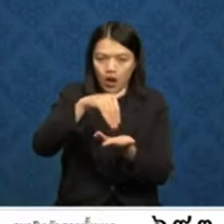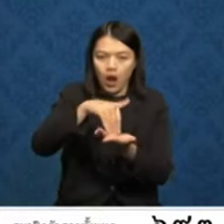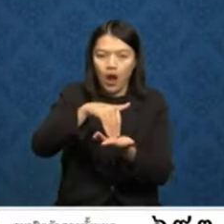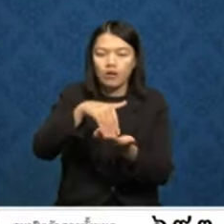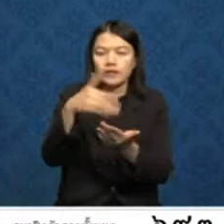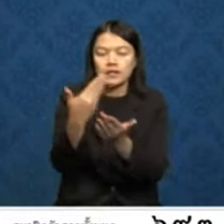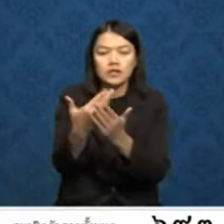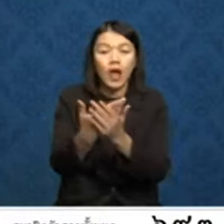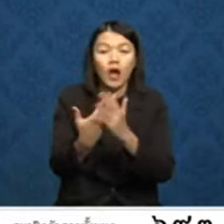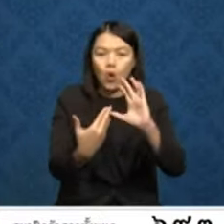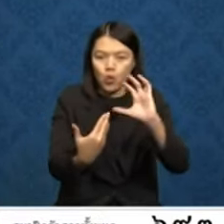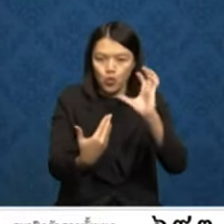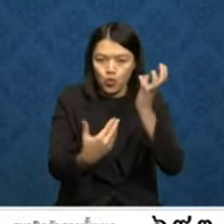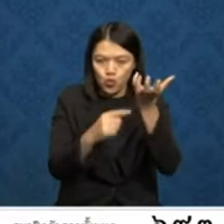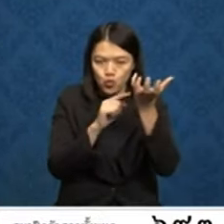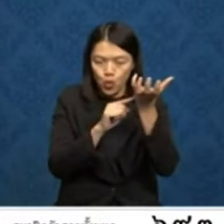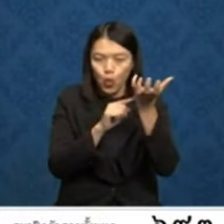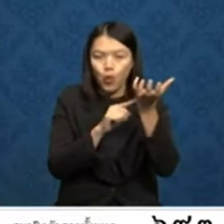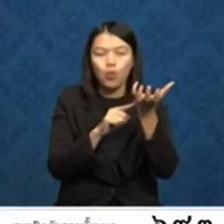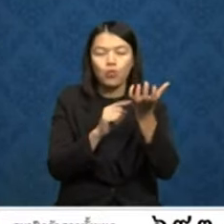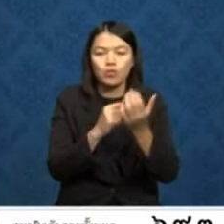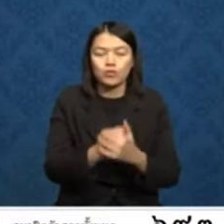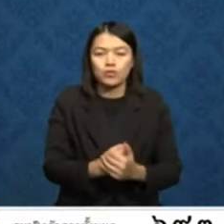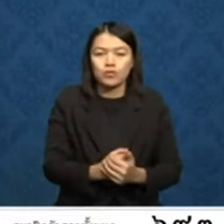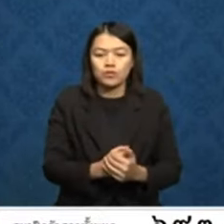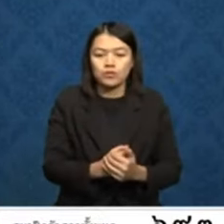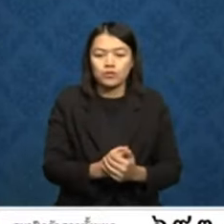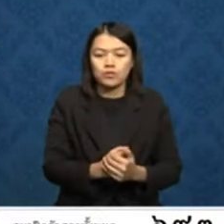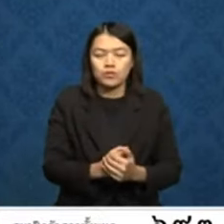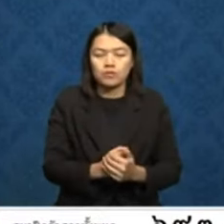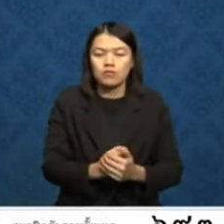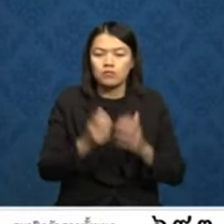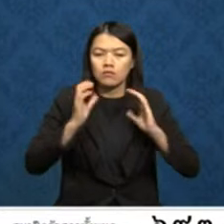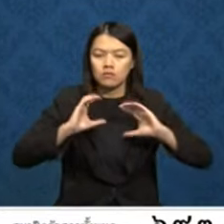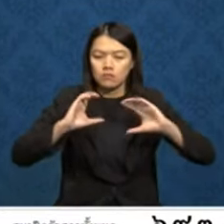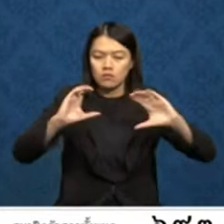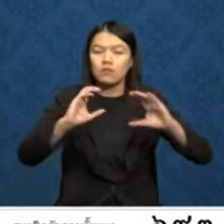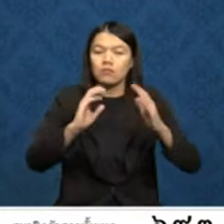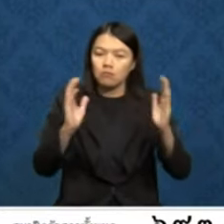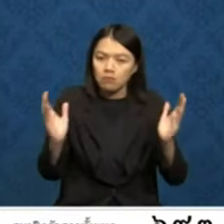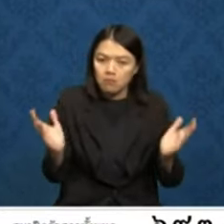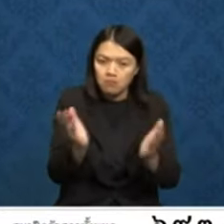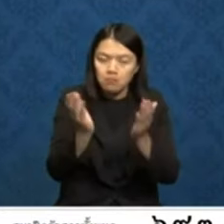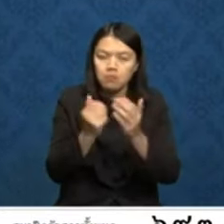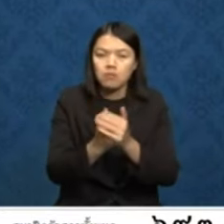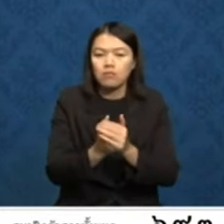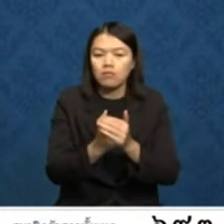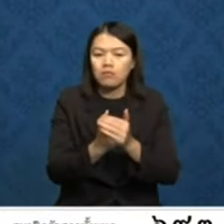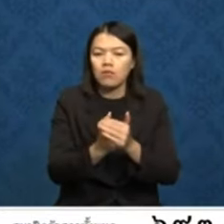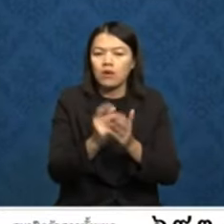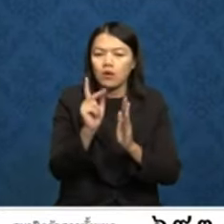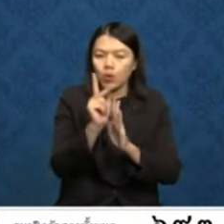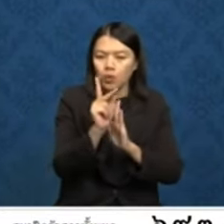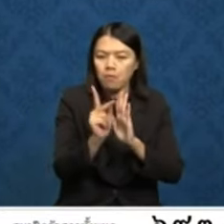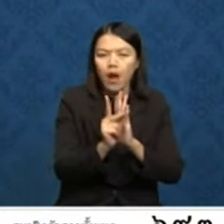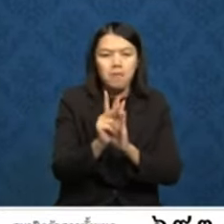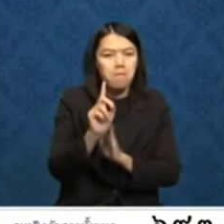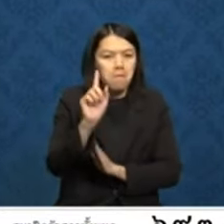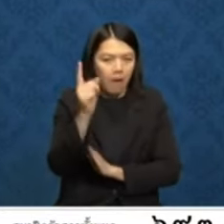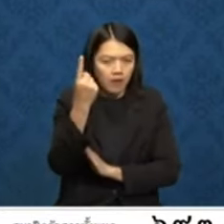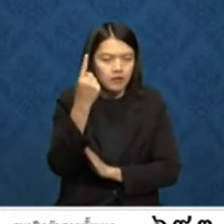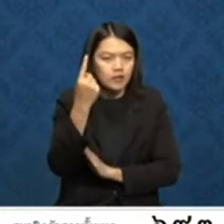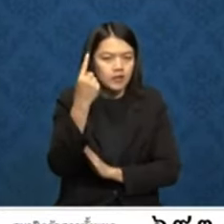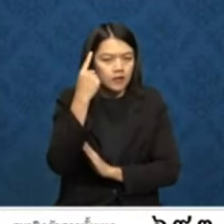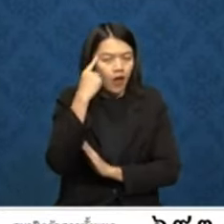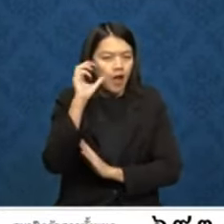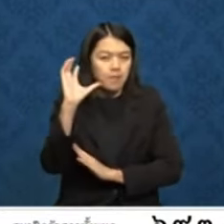เงินของโลก Financial Hub โดยรัฐบาลจะผลักดันการยกร่างกฎหมายชุดใหม่ที่มีความ